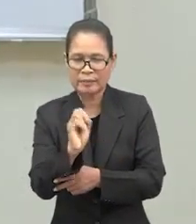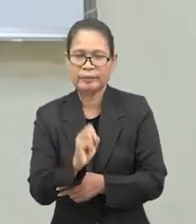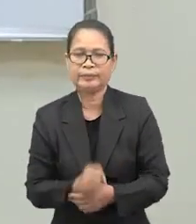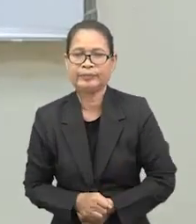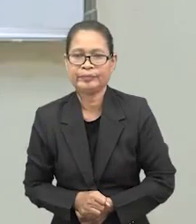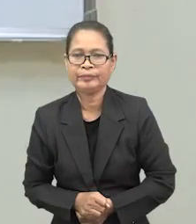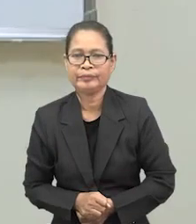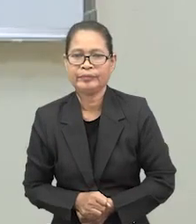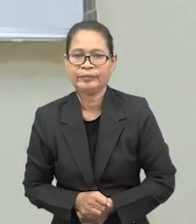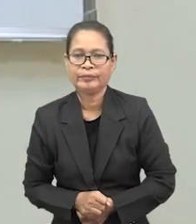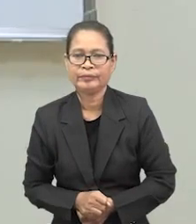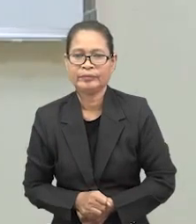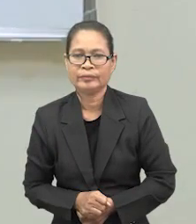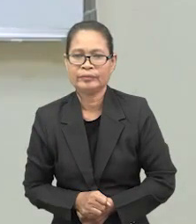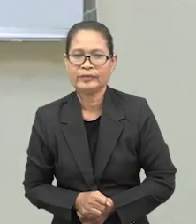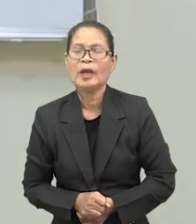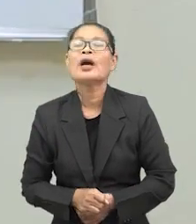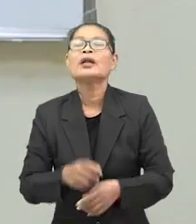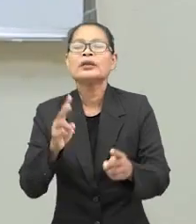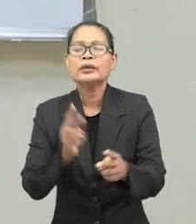tụ thì mỗi miếng rồi hà sập